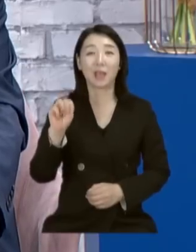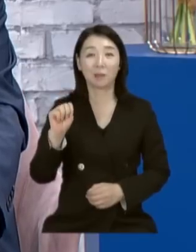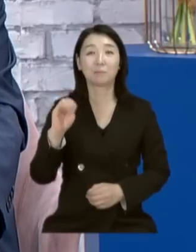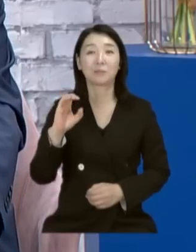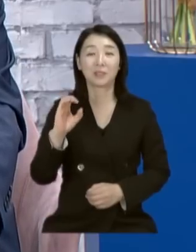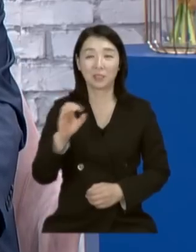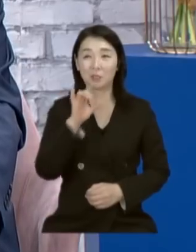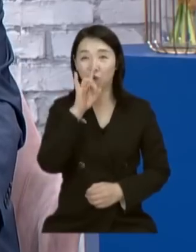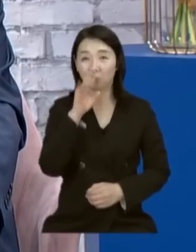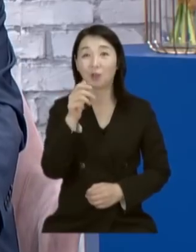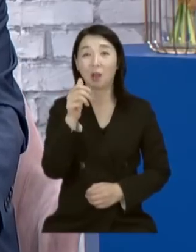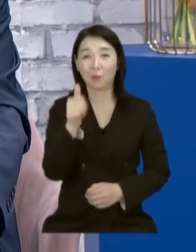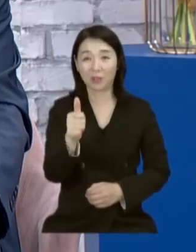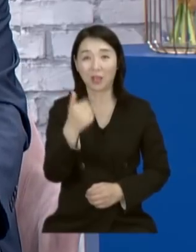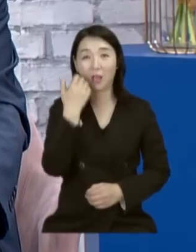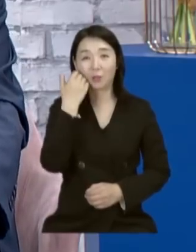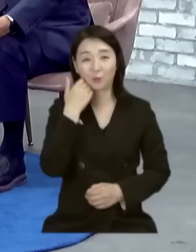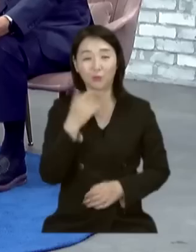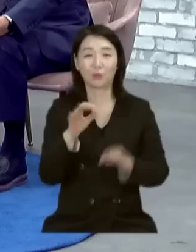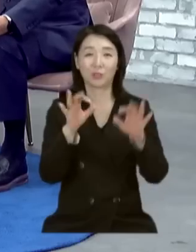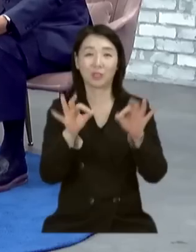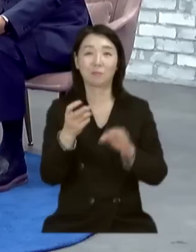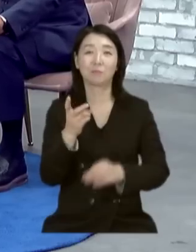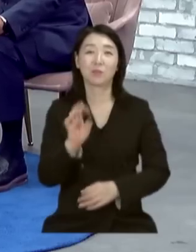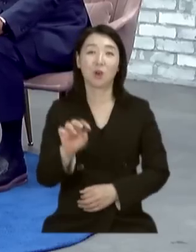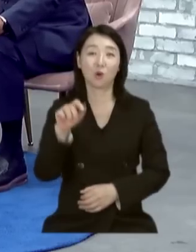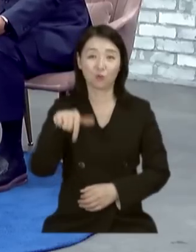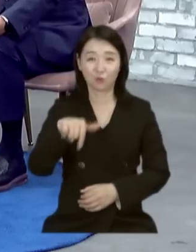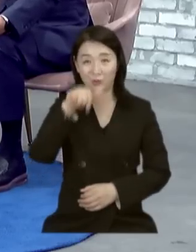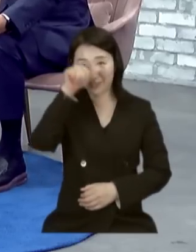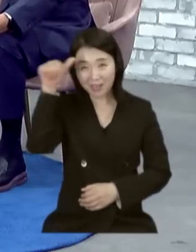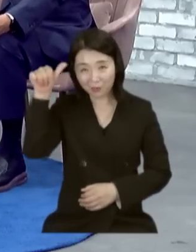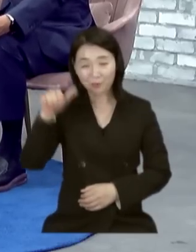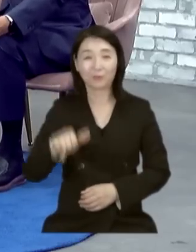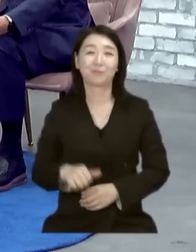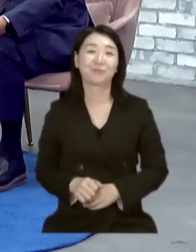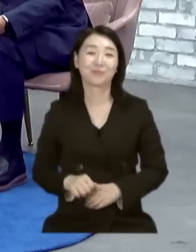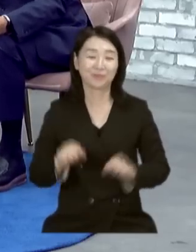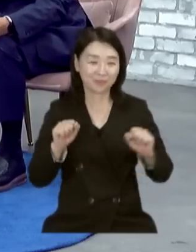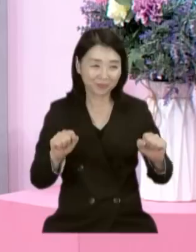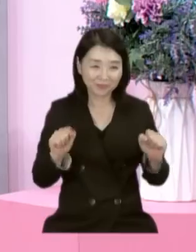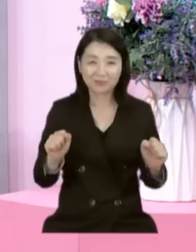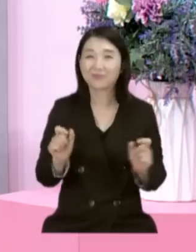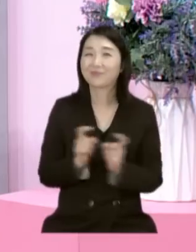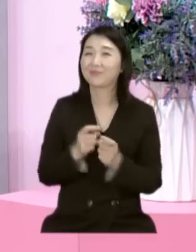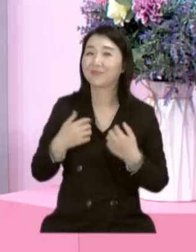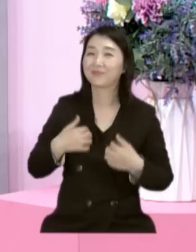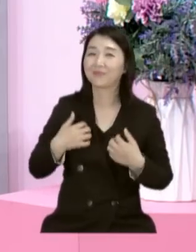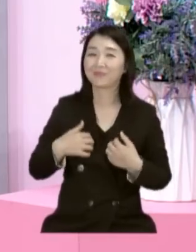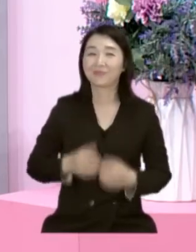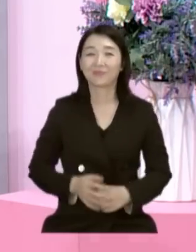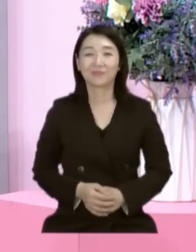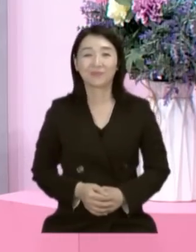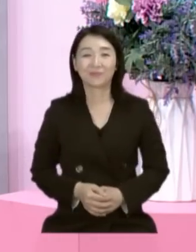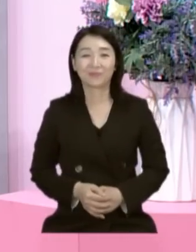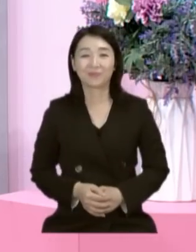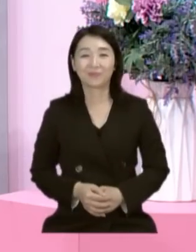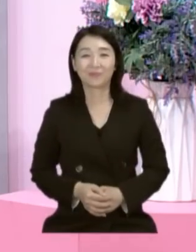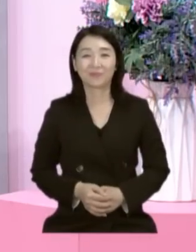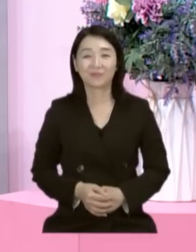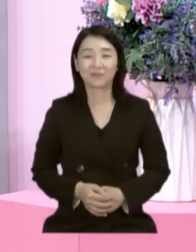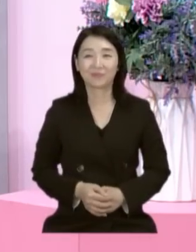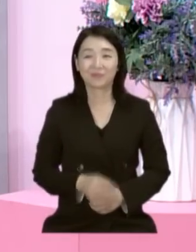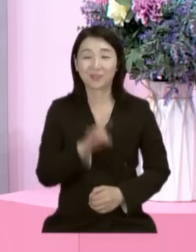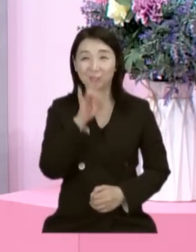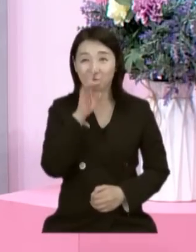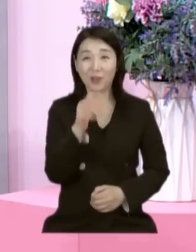CBMC 중앙회장을 맡고 계시는 김영구 장로님 오늘 주인공입니다. 네. 반갑습니다. 안녕하세요. 안녕하세요. 반갑습니다. 반갑습니다.